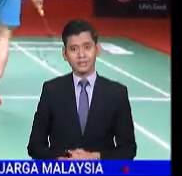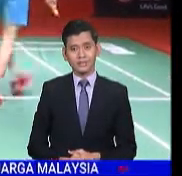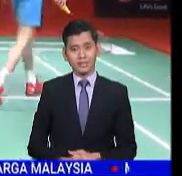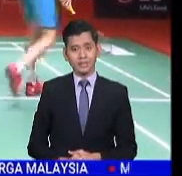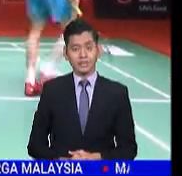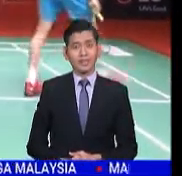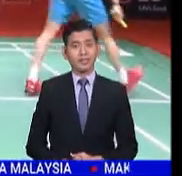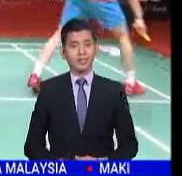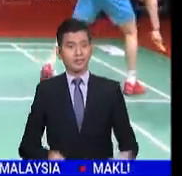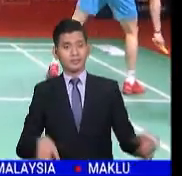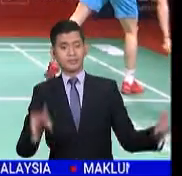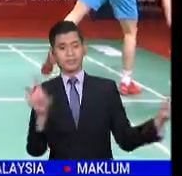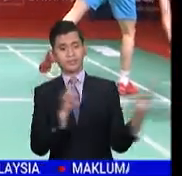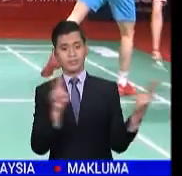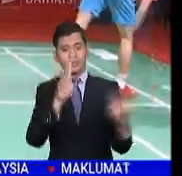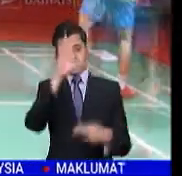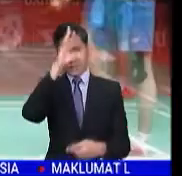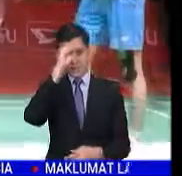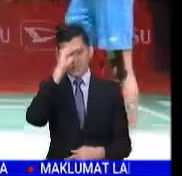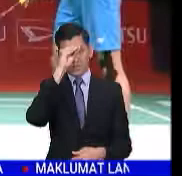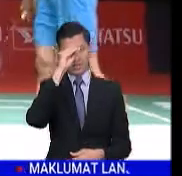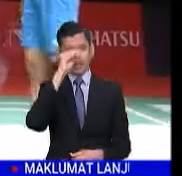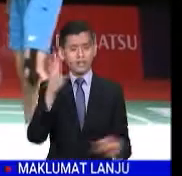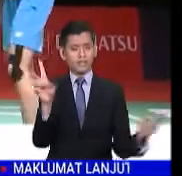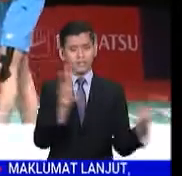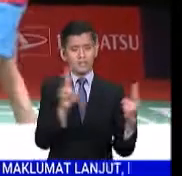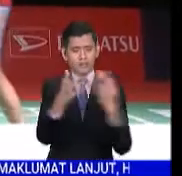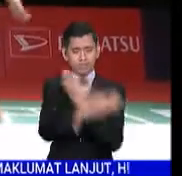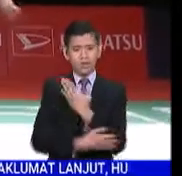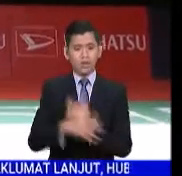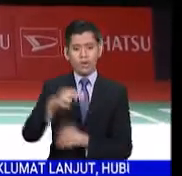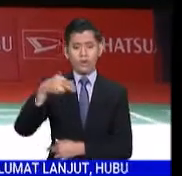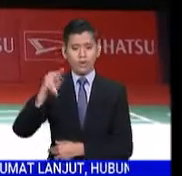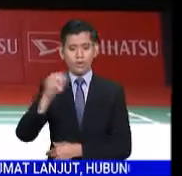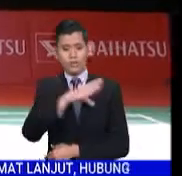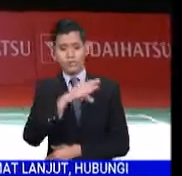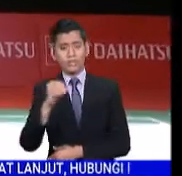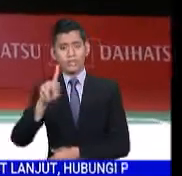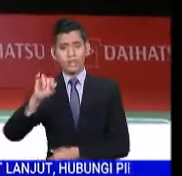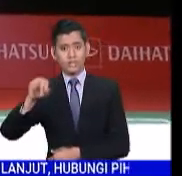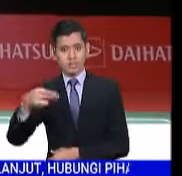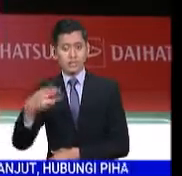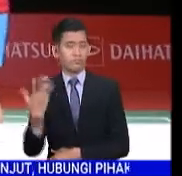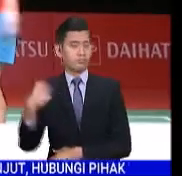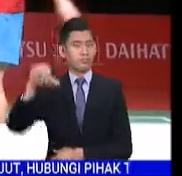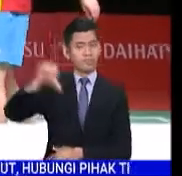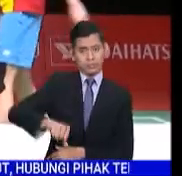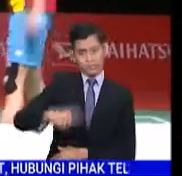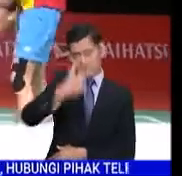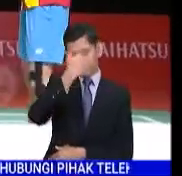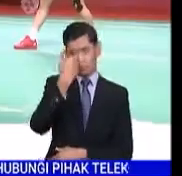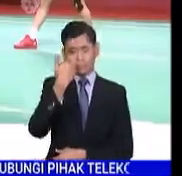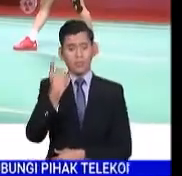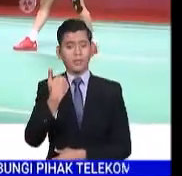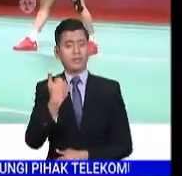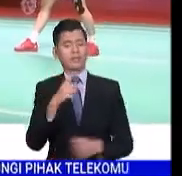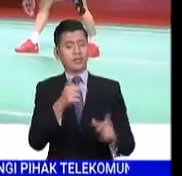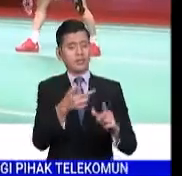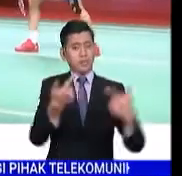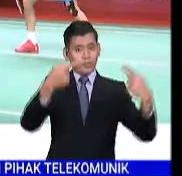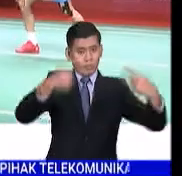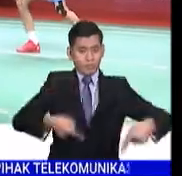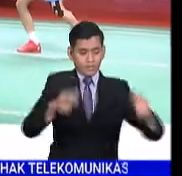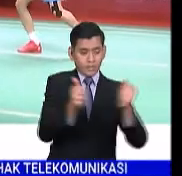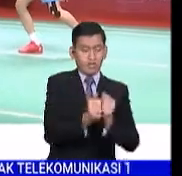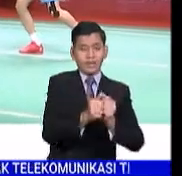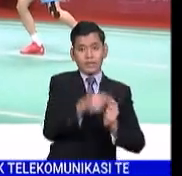Sementara itu, beregu campuran negara Ho Pang Ron Chia Hee Si gagal meneruskan kemarahan apabila tewas di tangan pilihan pertama dari Thailand